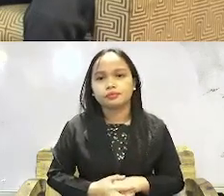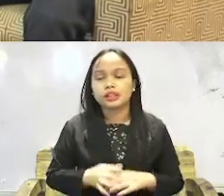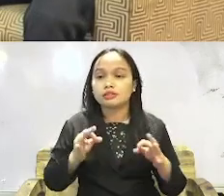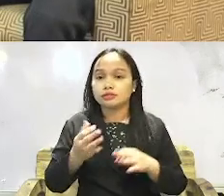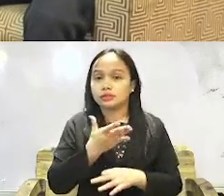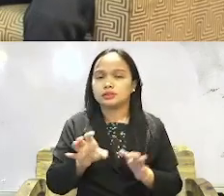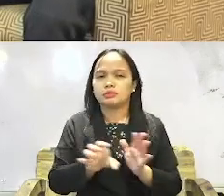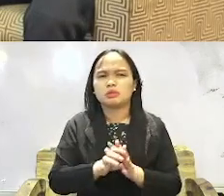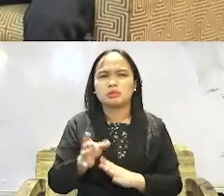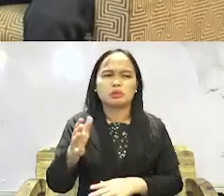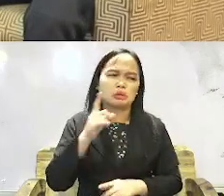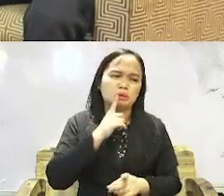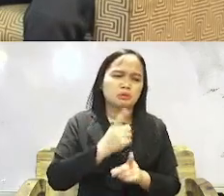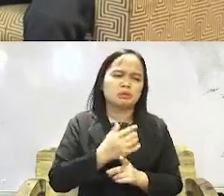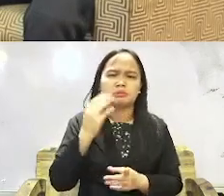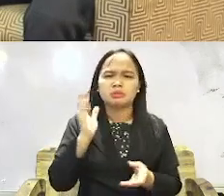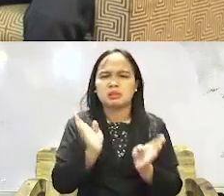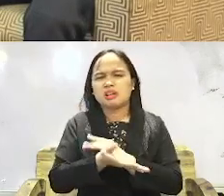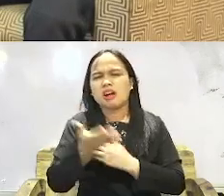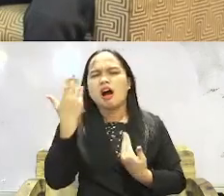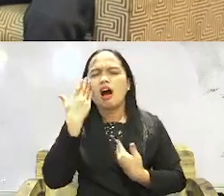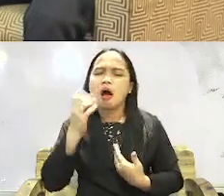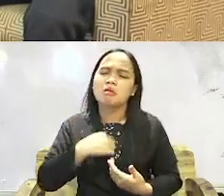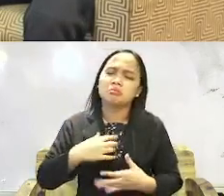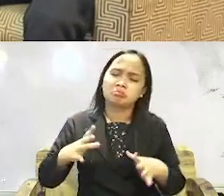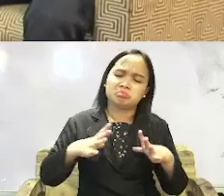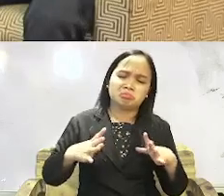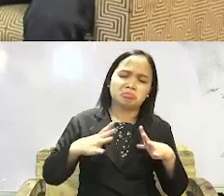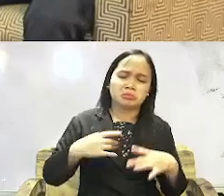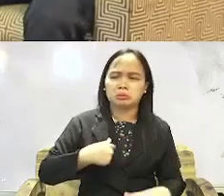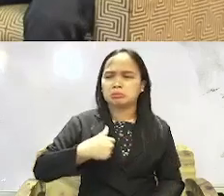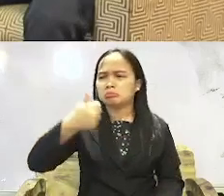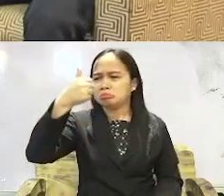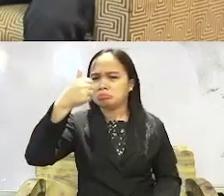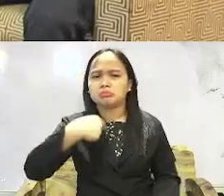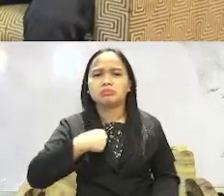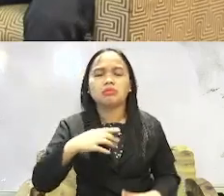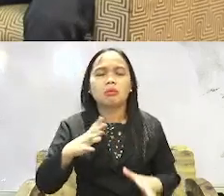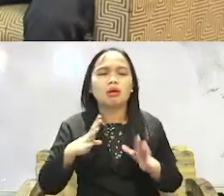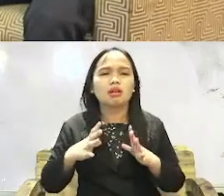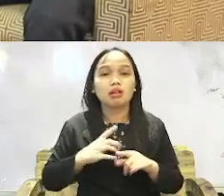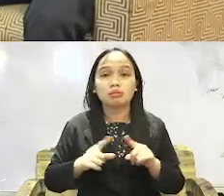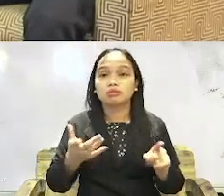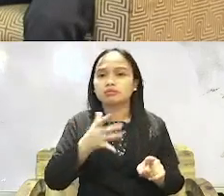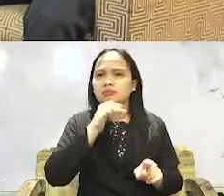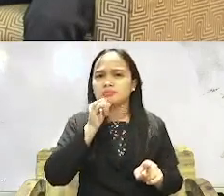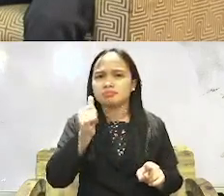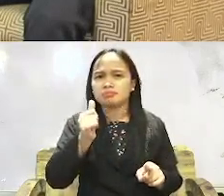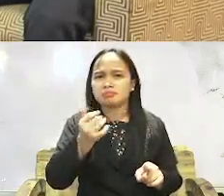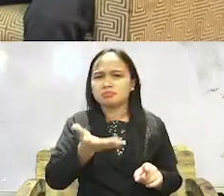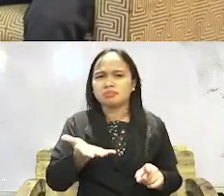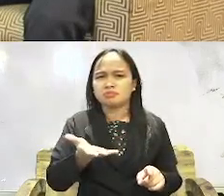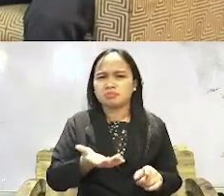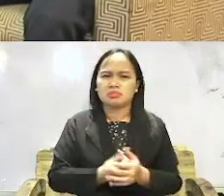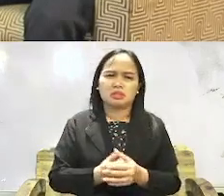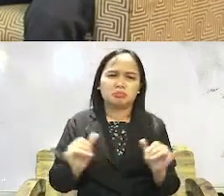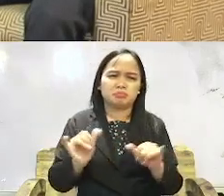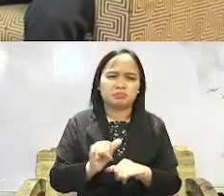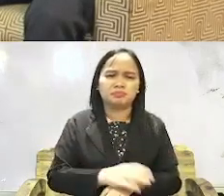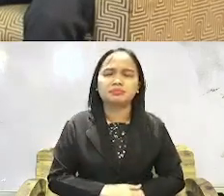ikaw mismo, niloloko mo yung sarili mo na, okay lang ako, Sir Dom. Okay lang ako, Sir Maki. Hindi naman na okay.